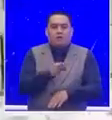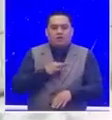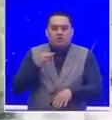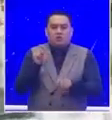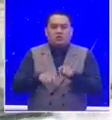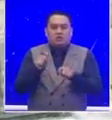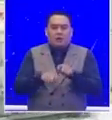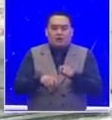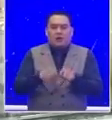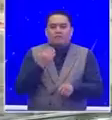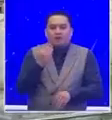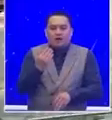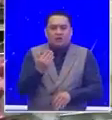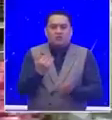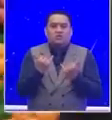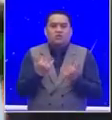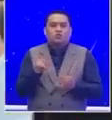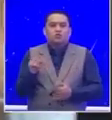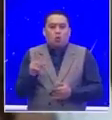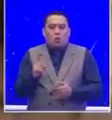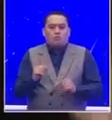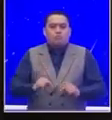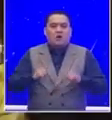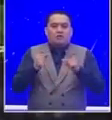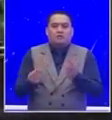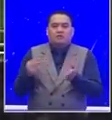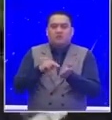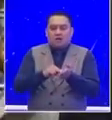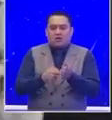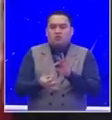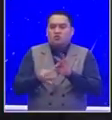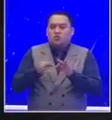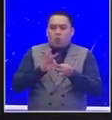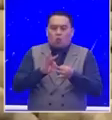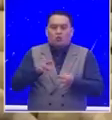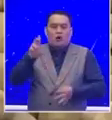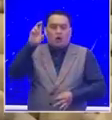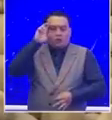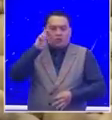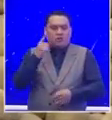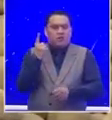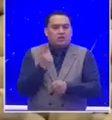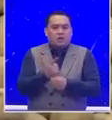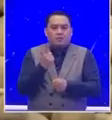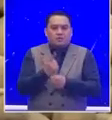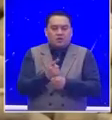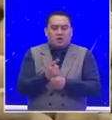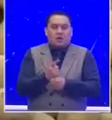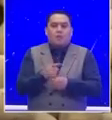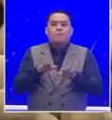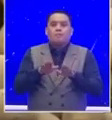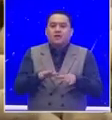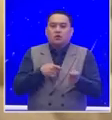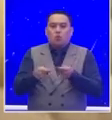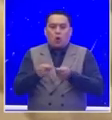на социально значимые товары и отметил, что повышение цен в столь сложный период для страны быть не должно. А потому местные власти